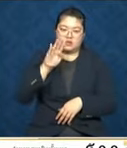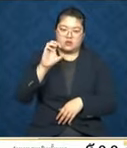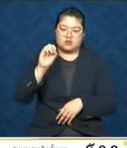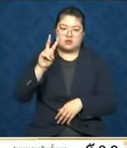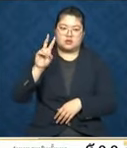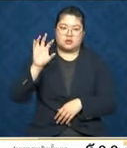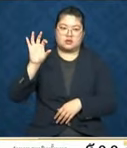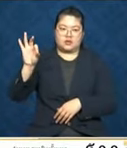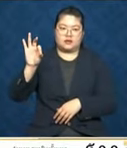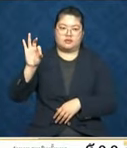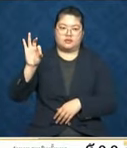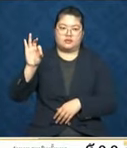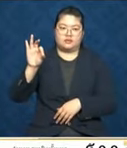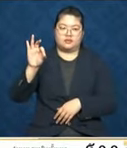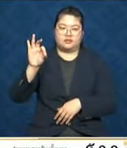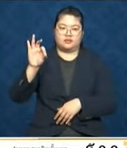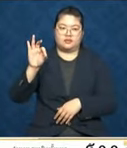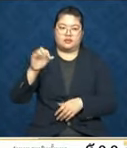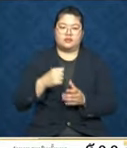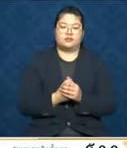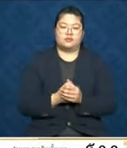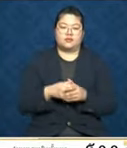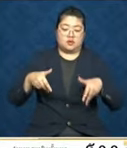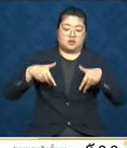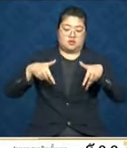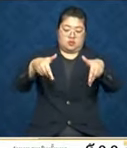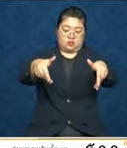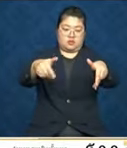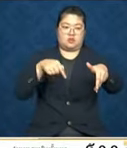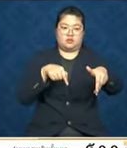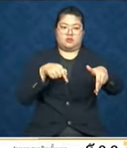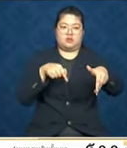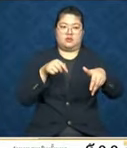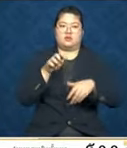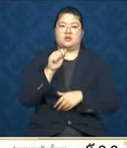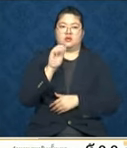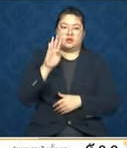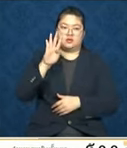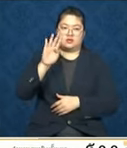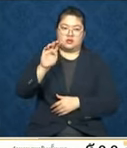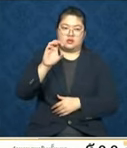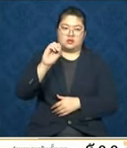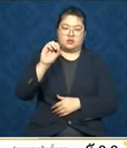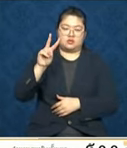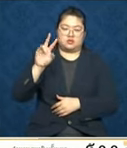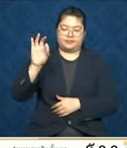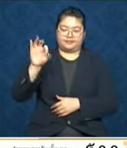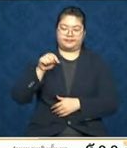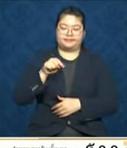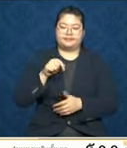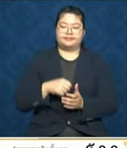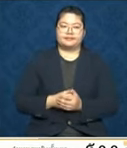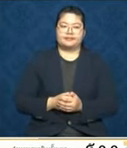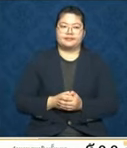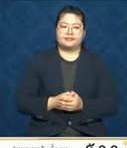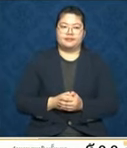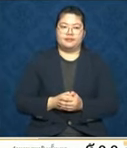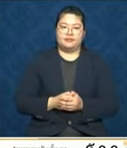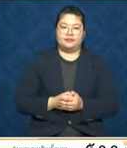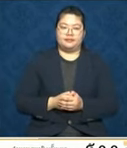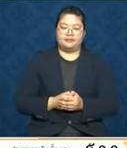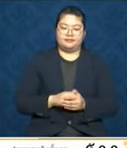คะค่ะเส้นทางถนนสายอบ4029นะคะเชื่อมจ